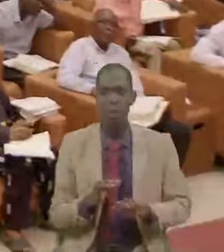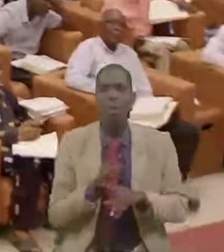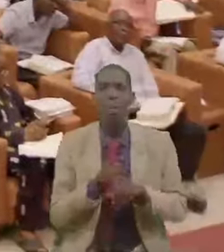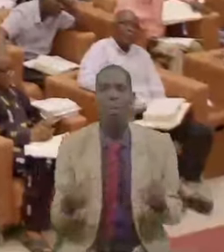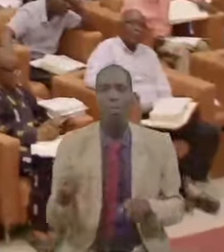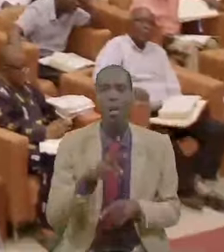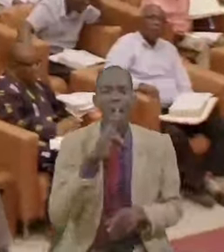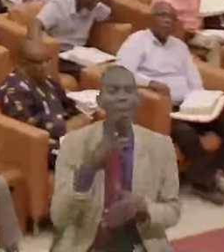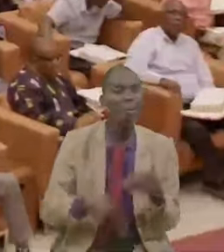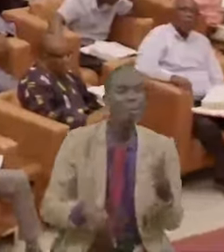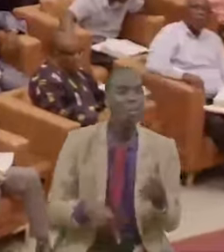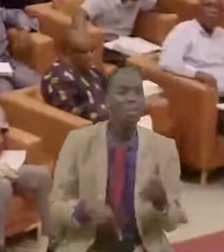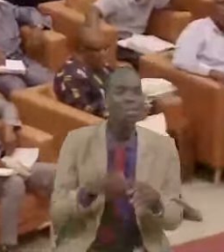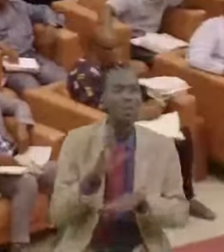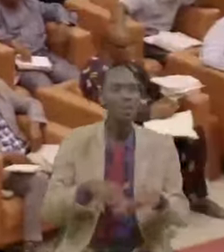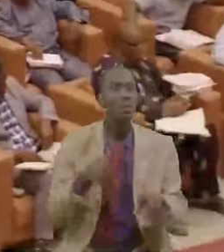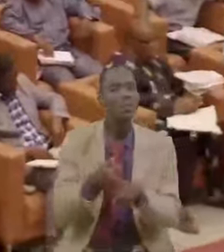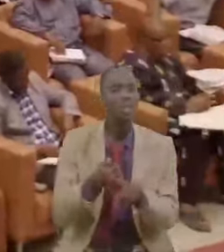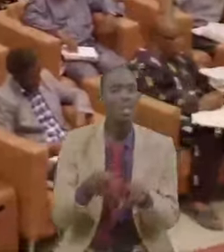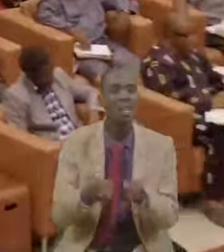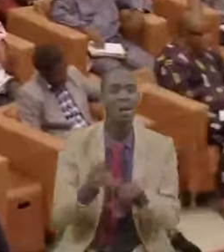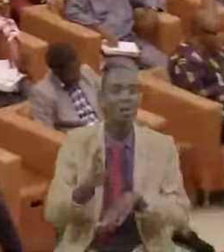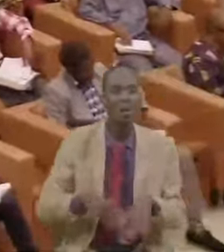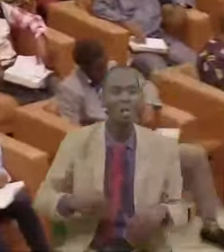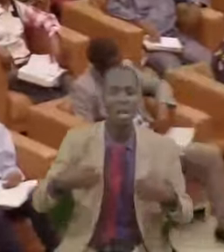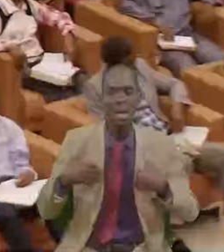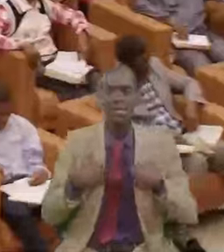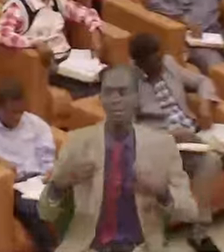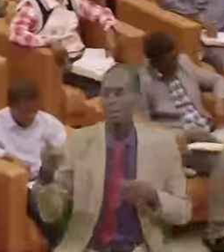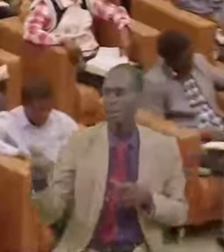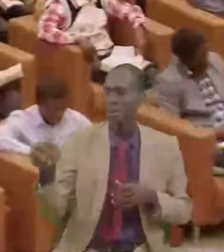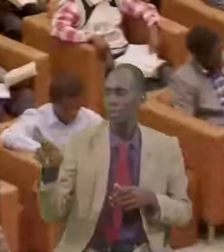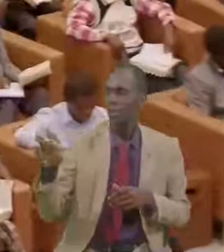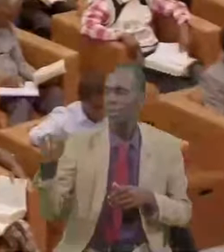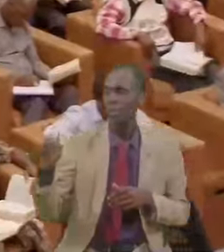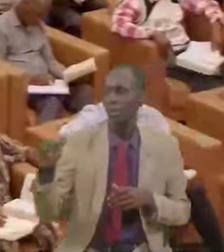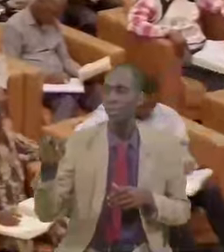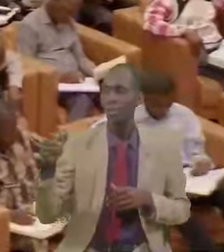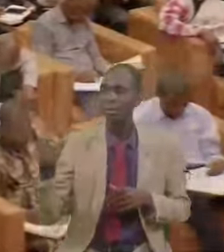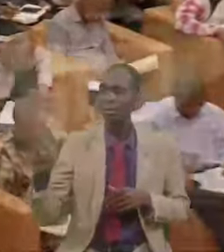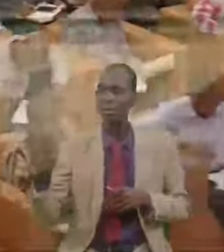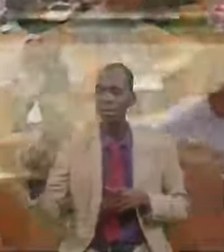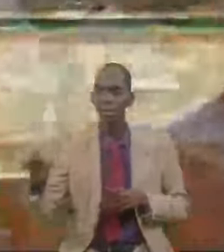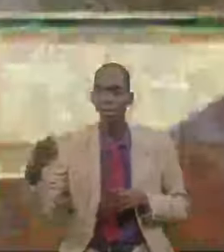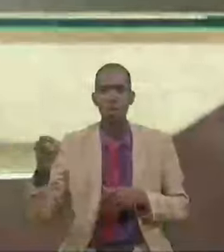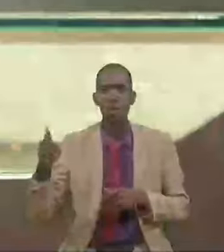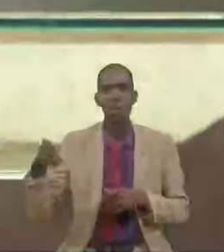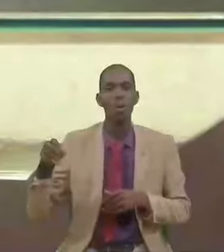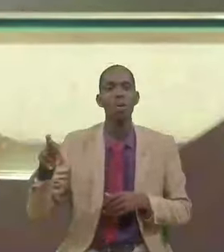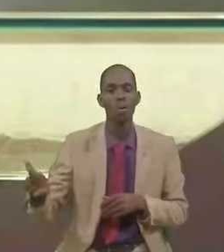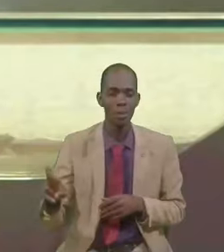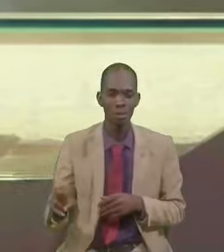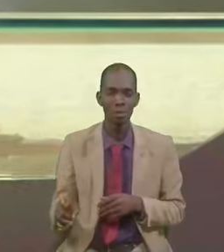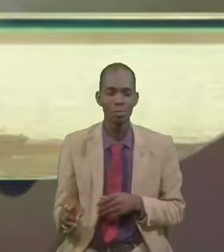Ils étaient quoi? Ils étaient à leurs yeux. Et ils étaient comme des sauterelles. Nous étions à nos yeux et